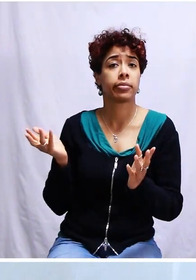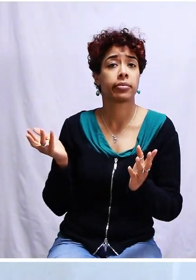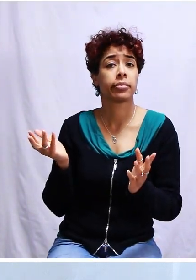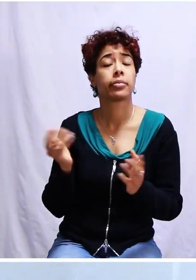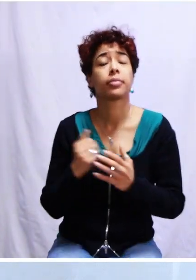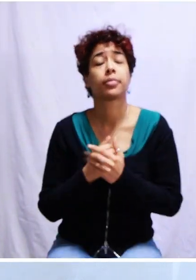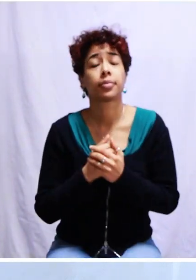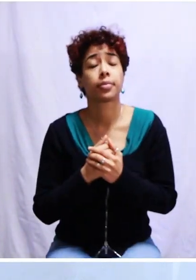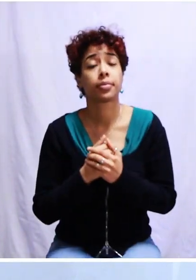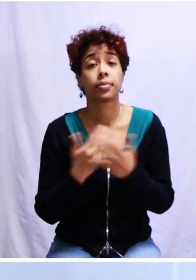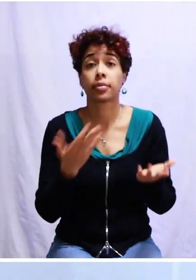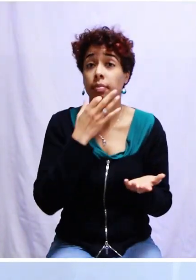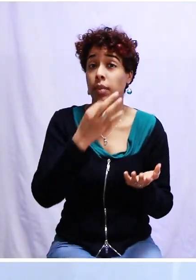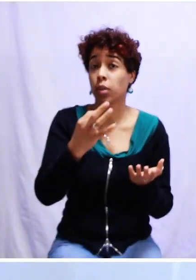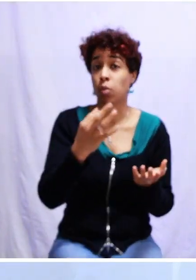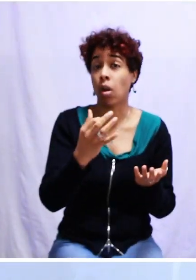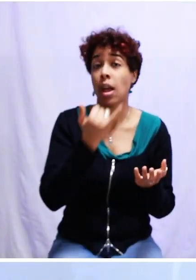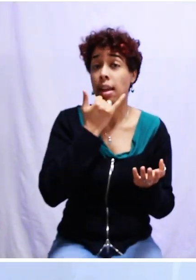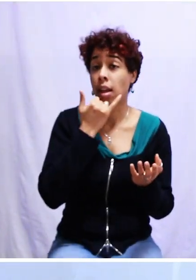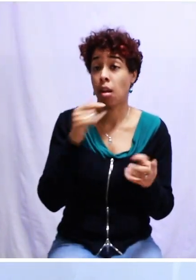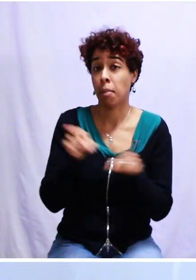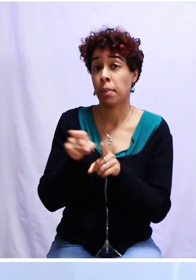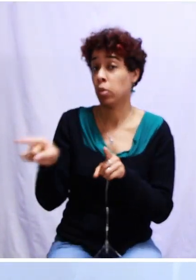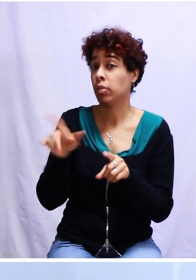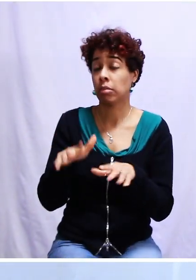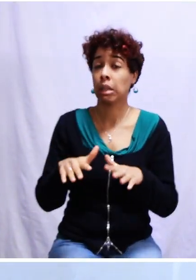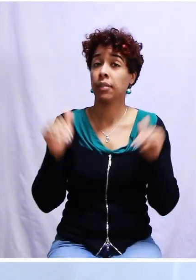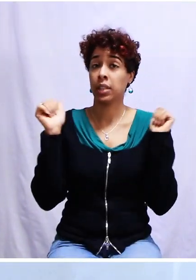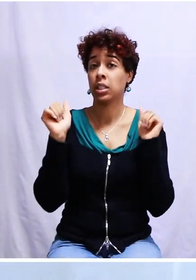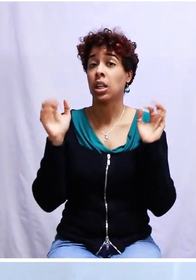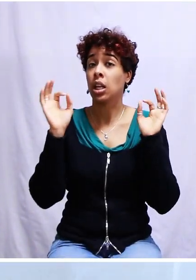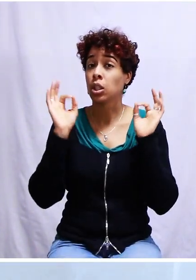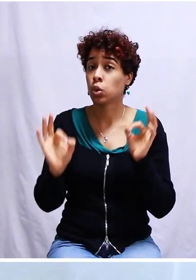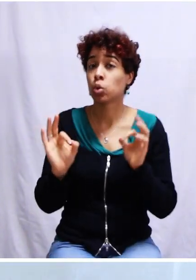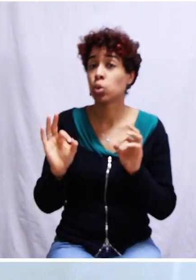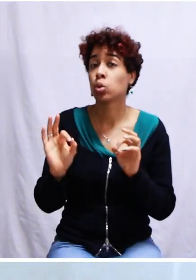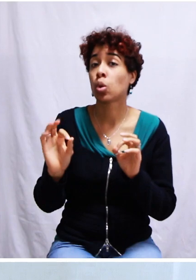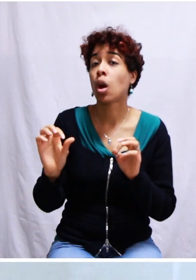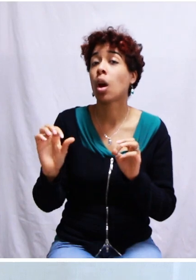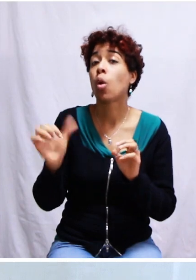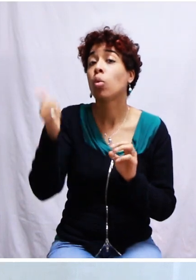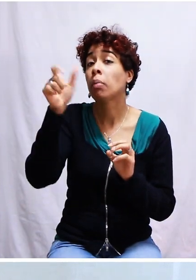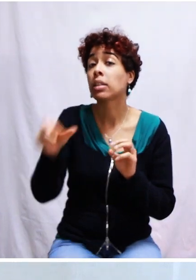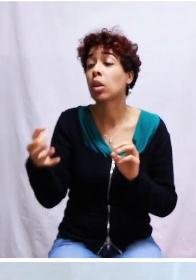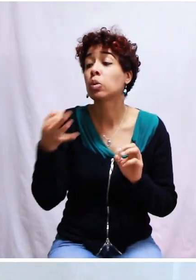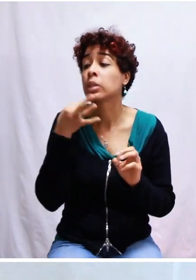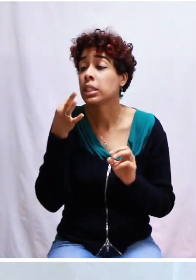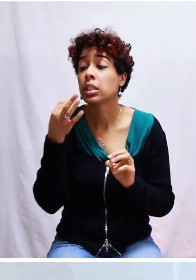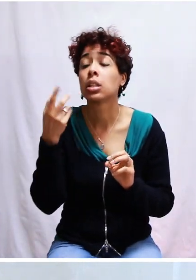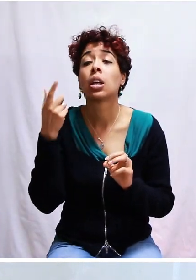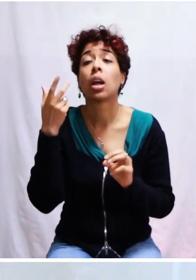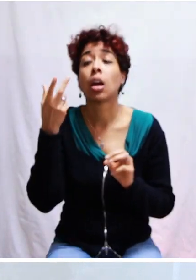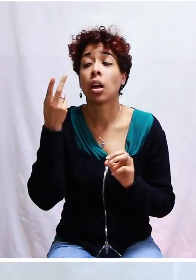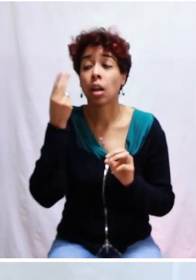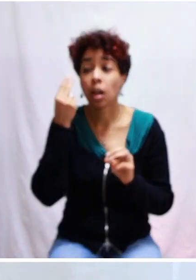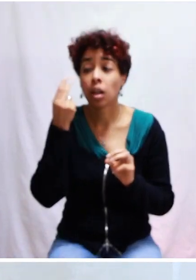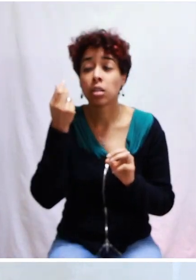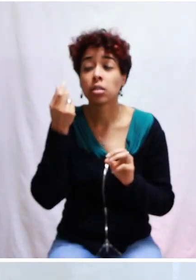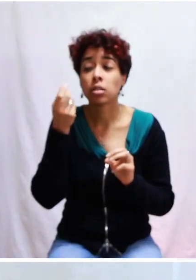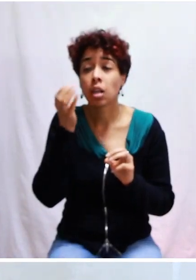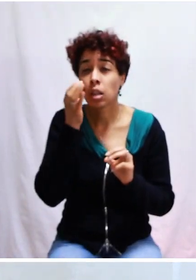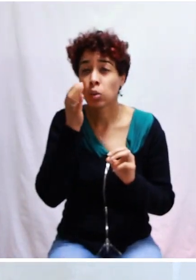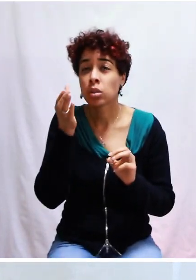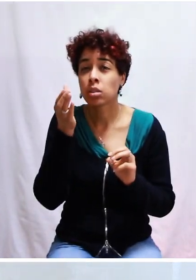Et j'aimerais te dire aujourd'hui, ne fais pas la même erreur que cet homme-là, qui a écouté juste un son musical, le son de sa femme, au lieu